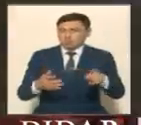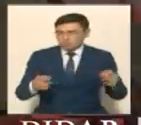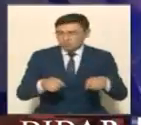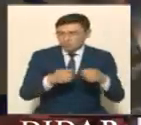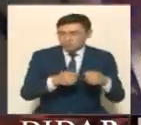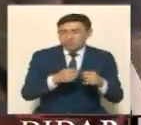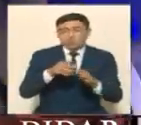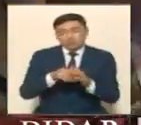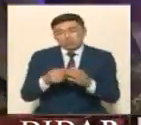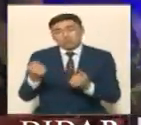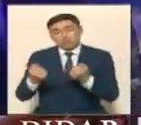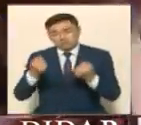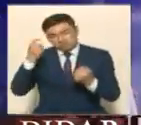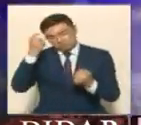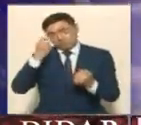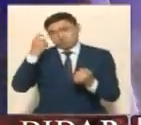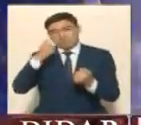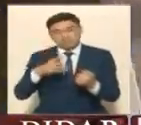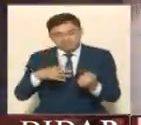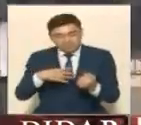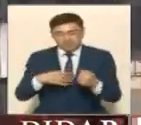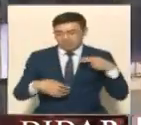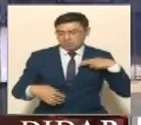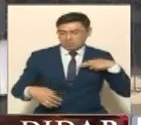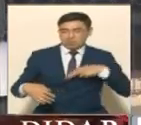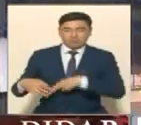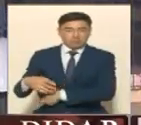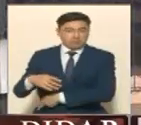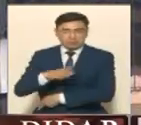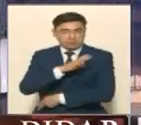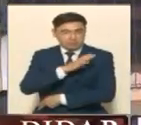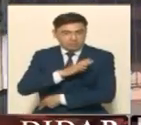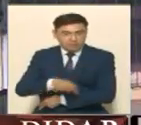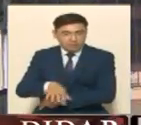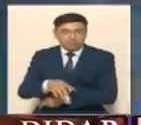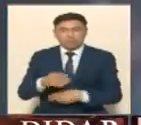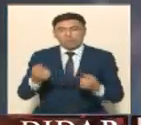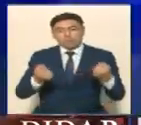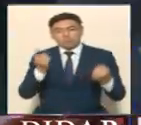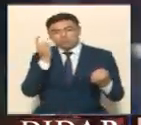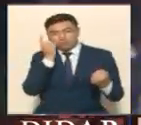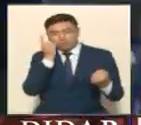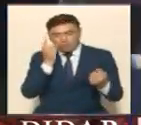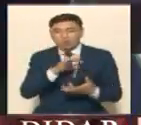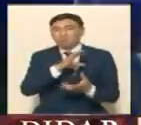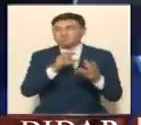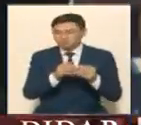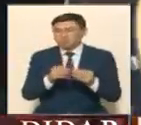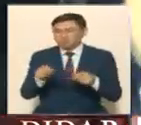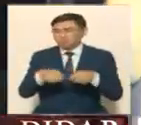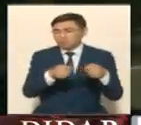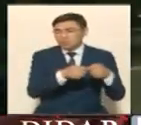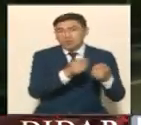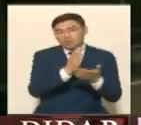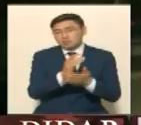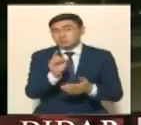ішінде көлікті мас күйінде тізгіндеген 2 дерек, қауіпсіздік белдігін тақпағандар, көлік басқару кезінде ұялы телефон пайдаланғандар бар. Сондай ақ бір шама